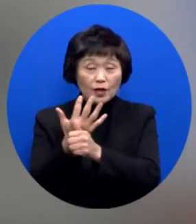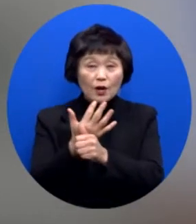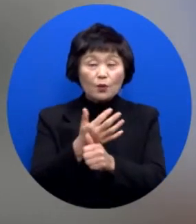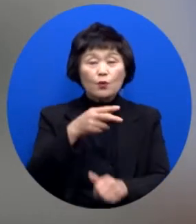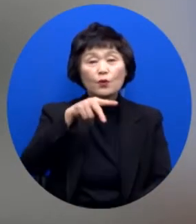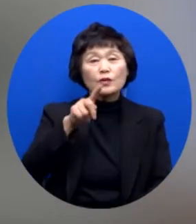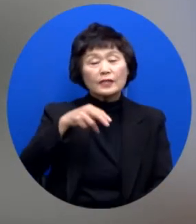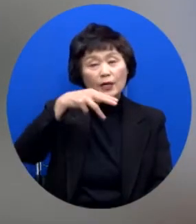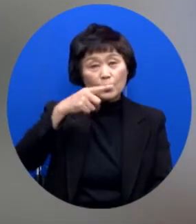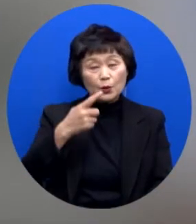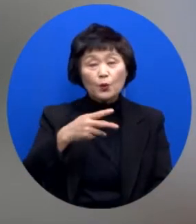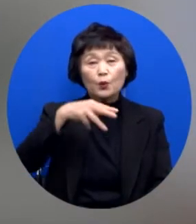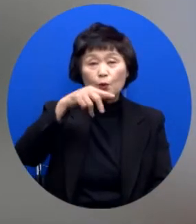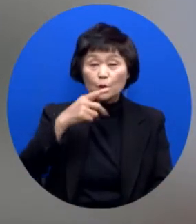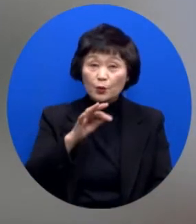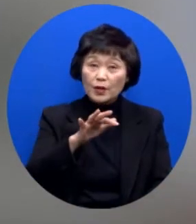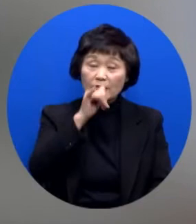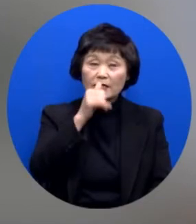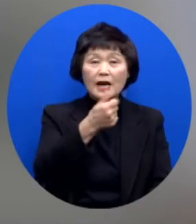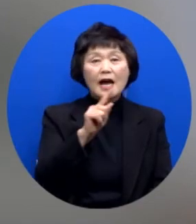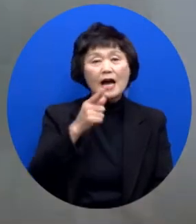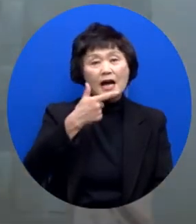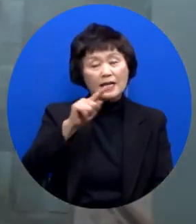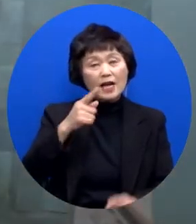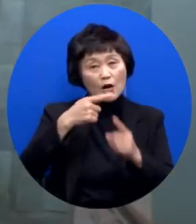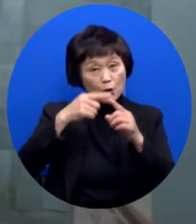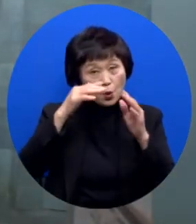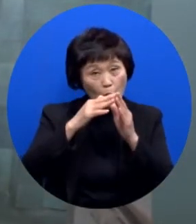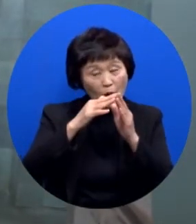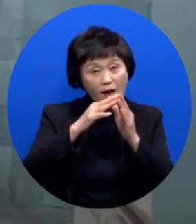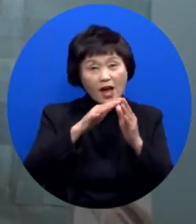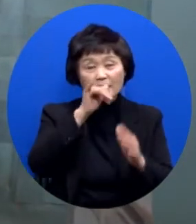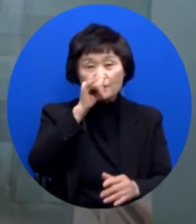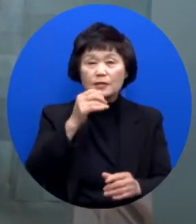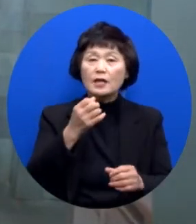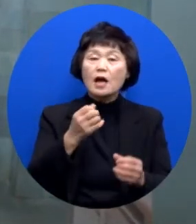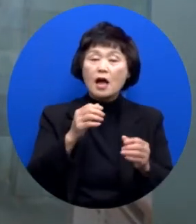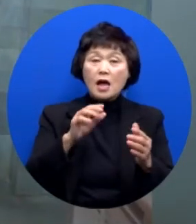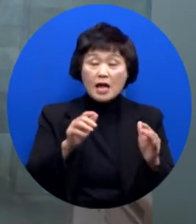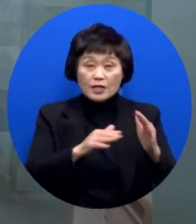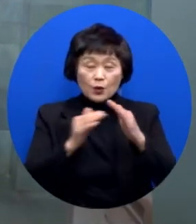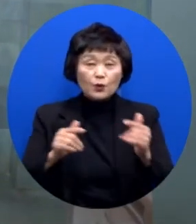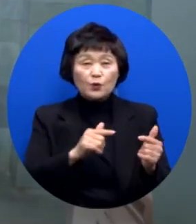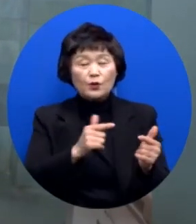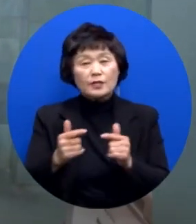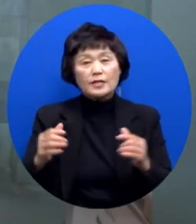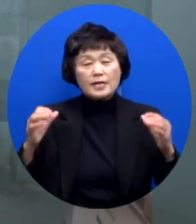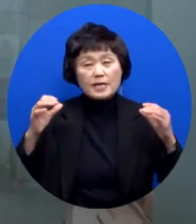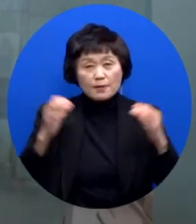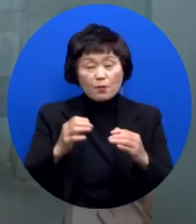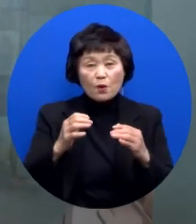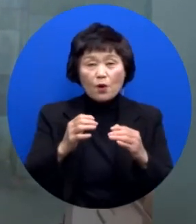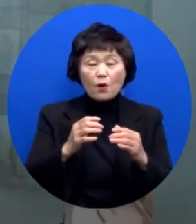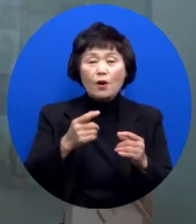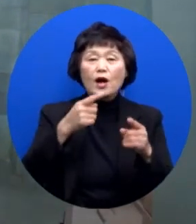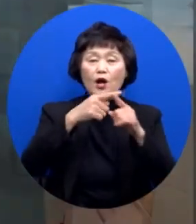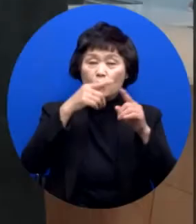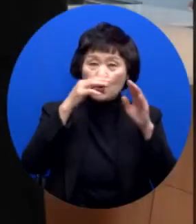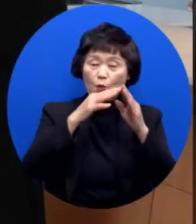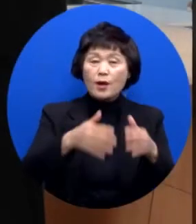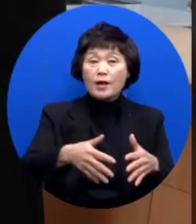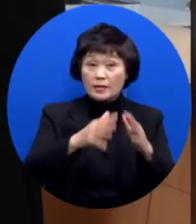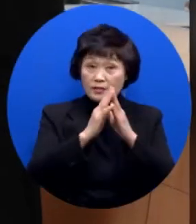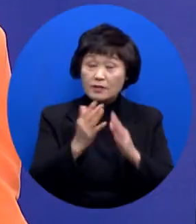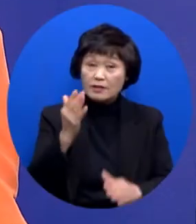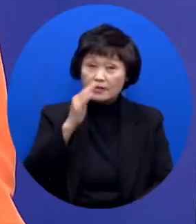입니다 2년동안 교인들이 힘을 합한 끝에 새로운 교회를 건축해 듣고 바로 지난 주일에 보금 자리를 옮겼습니다 예